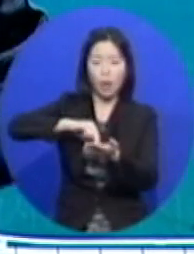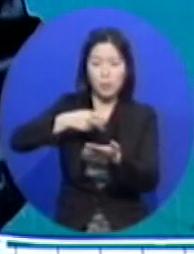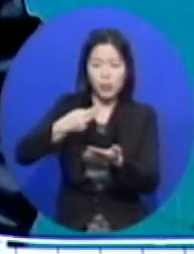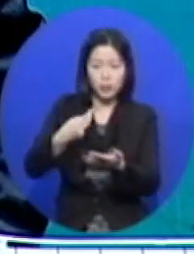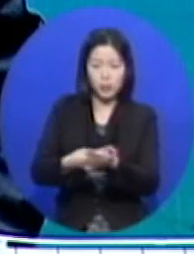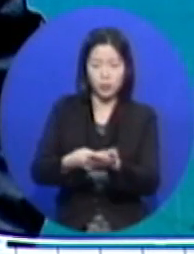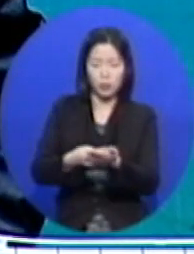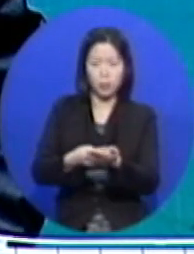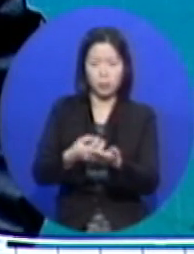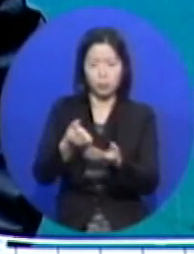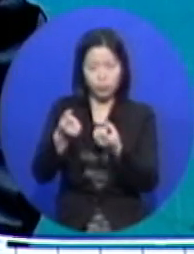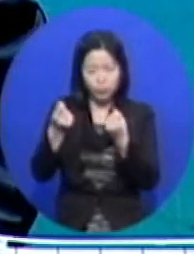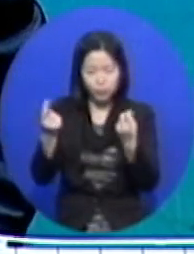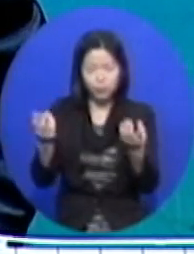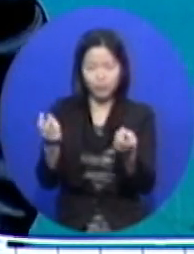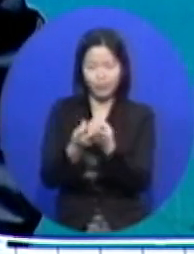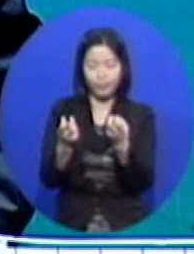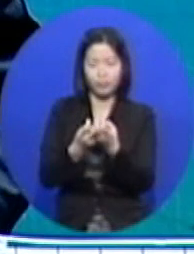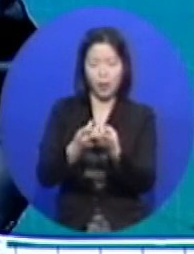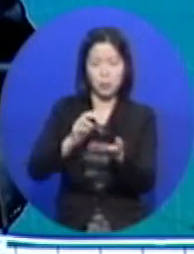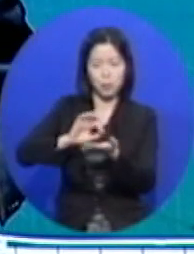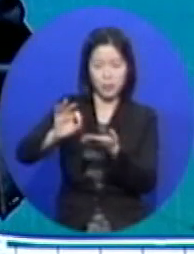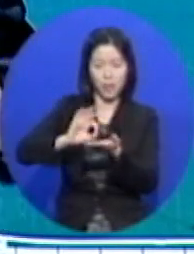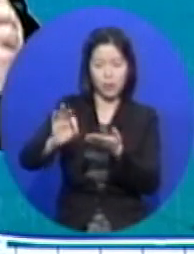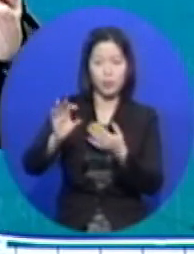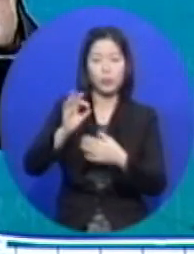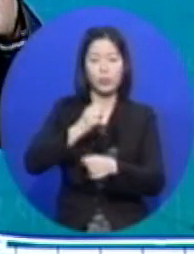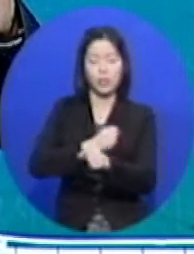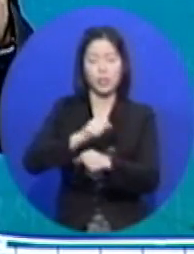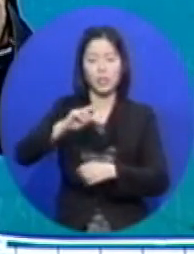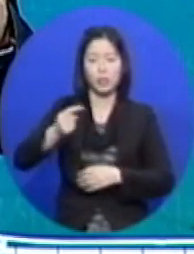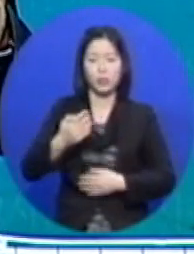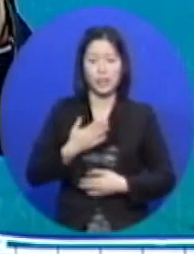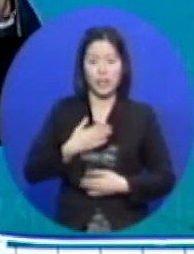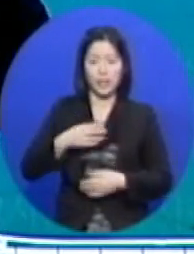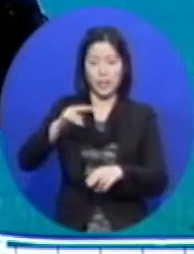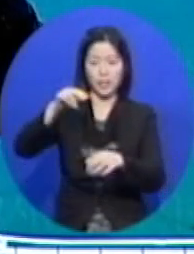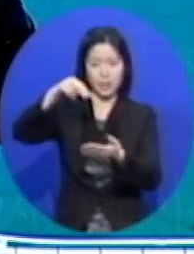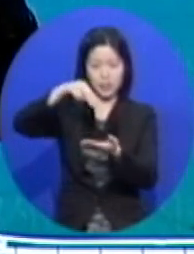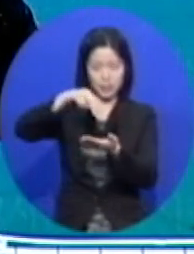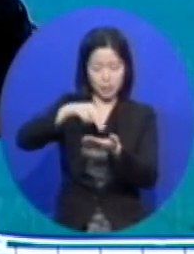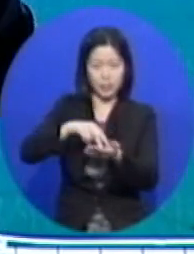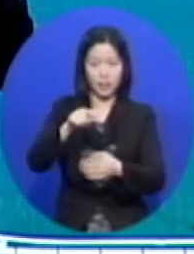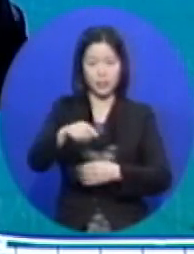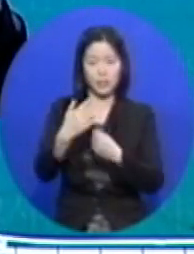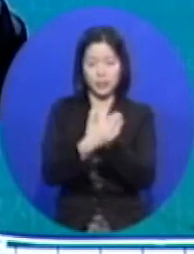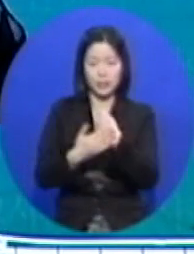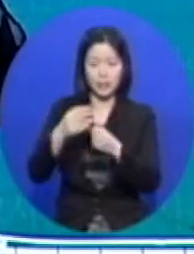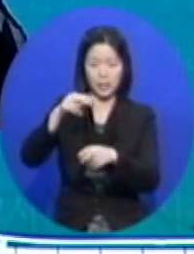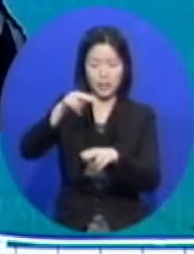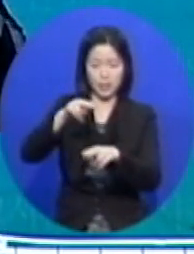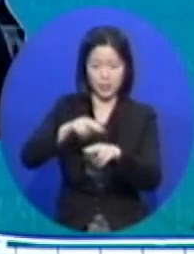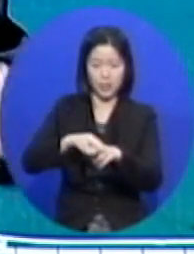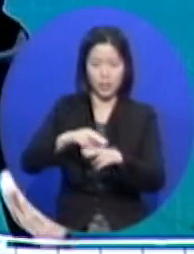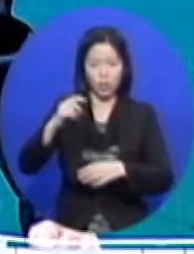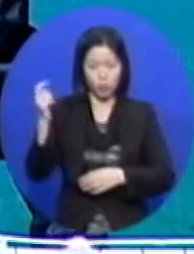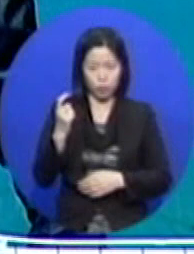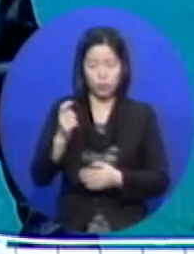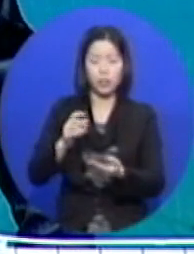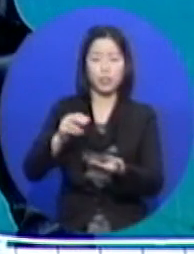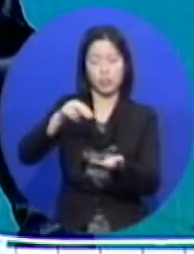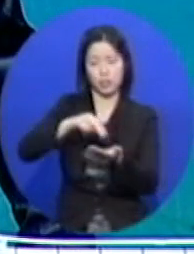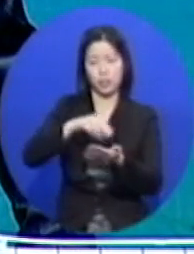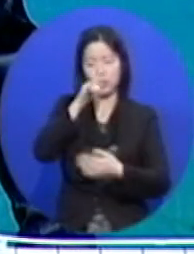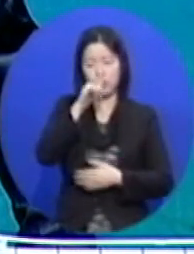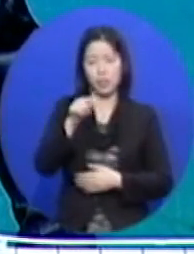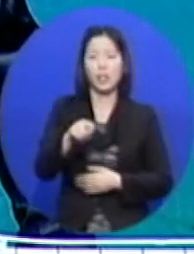별 방법을 다 써도 우리가 내가 서 있어야 될 그 은혜의 자리에 굳게 서 있는 그게 바로 영적인